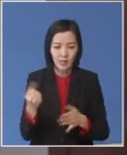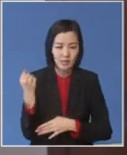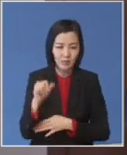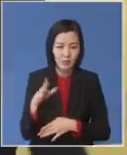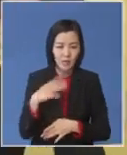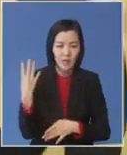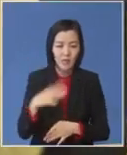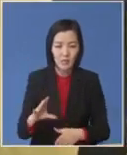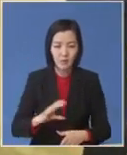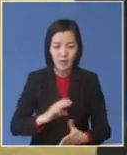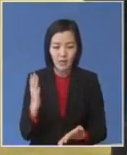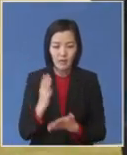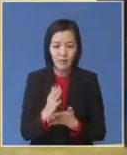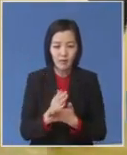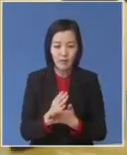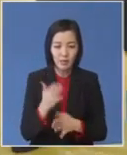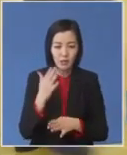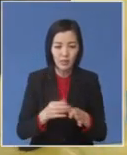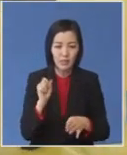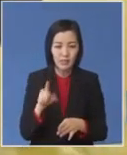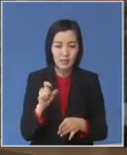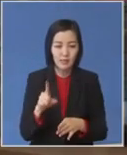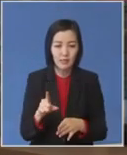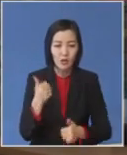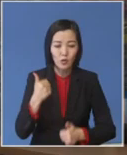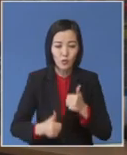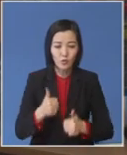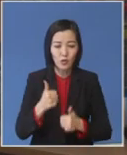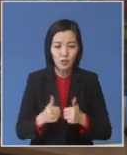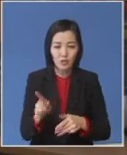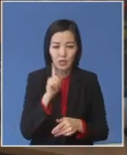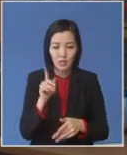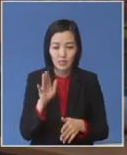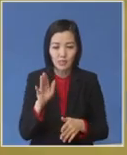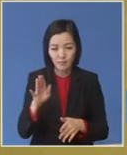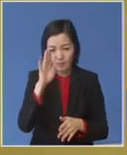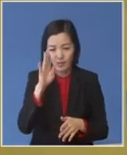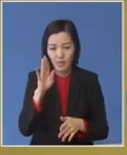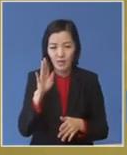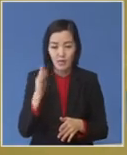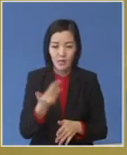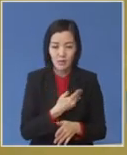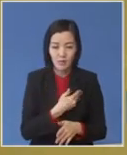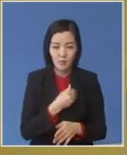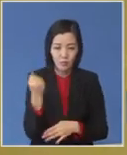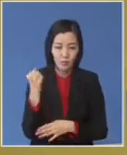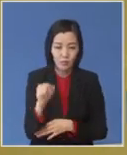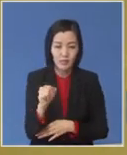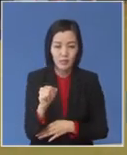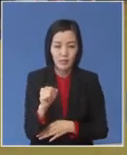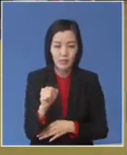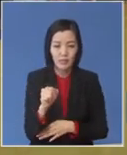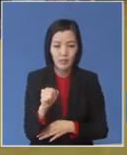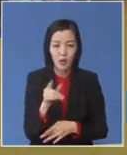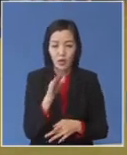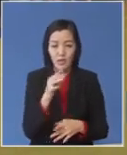40-қа жуық медаль ұтып алса, соның жартысы алтын. Бұл турнирде де жас балуан білгенінен жаңылған жоқ. Қарсыластарының барлығын уақытынан бұрын